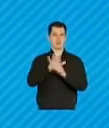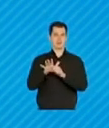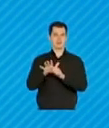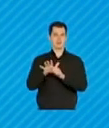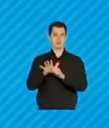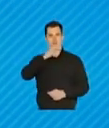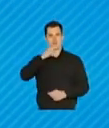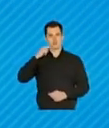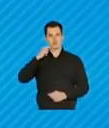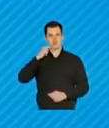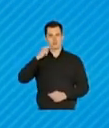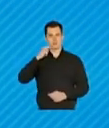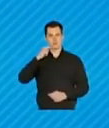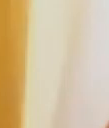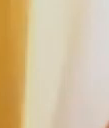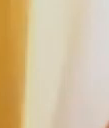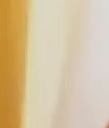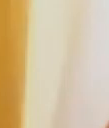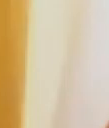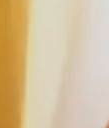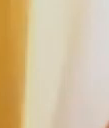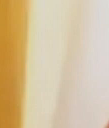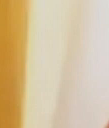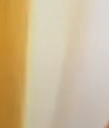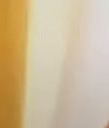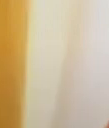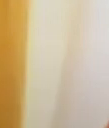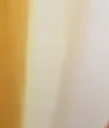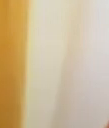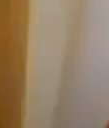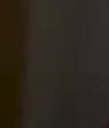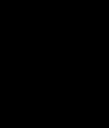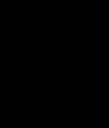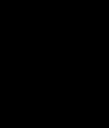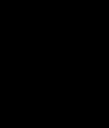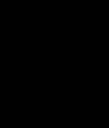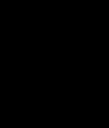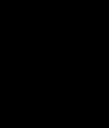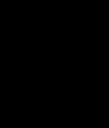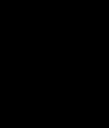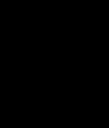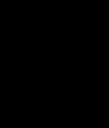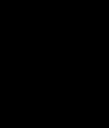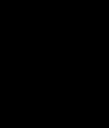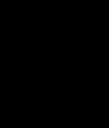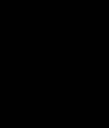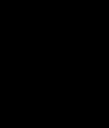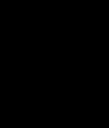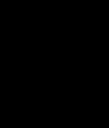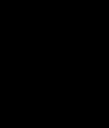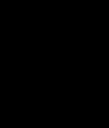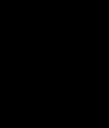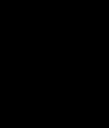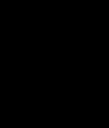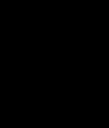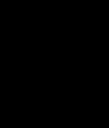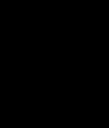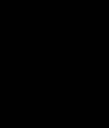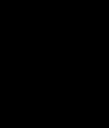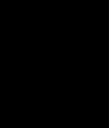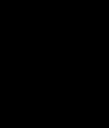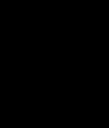80% zakażonych stref czerwonych. Kto umrze, to umrze i trudno. I trudno. Nie wiem, dla